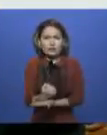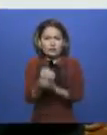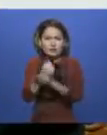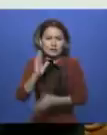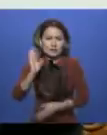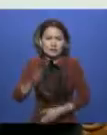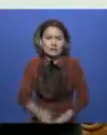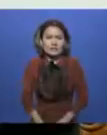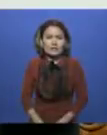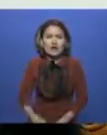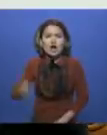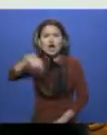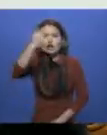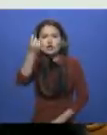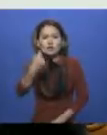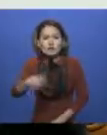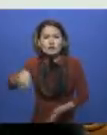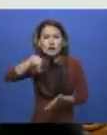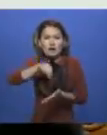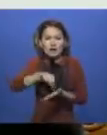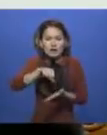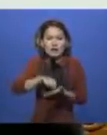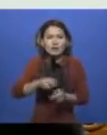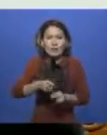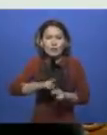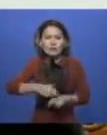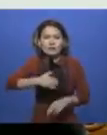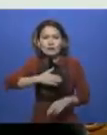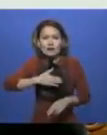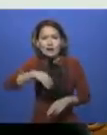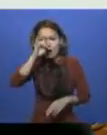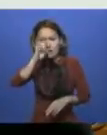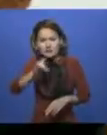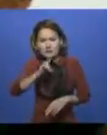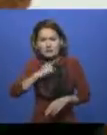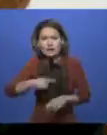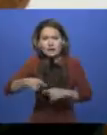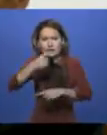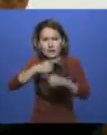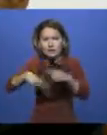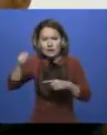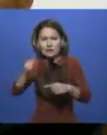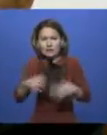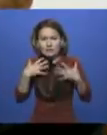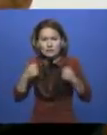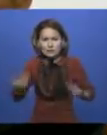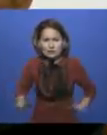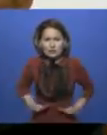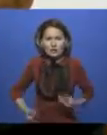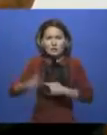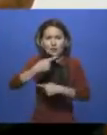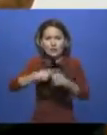Ақсақал алапат соғыстан аман оралуыма көзімнің қияндағыны шалатын қырағылығы сеп болды дейді. Осы қасиетін байқаған басшылық оны